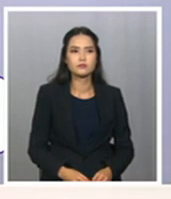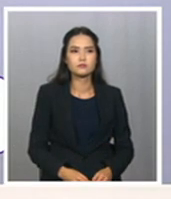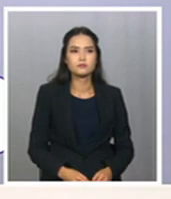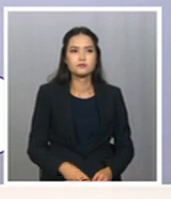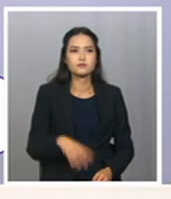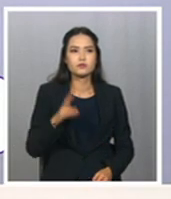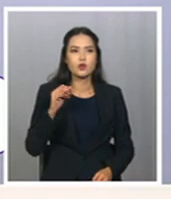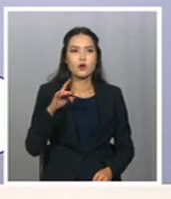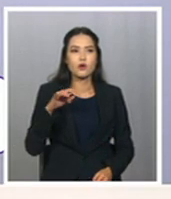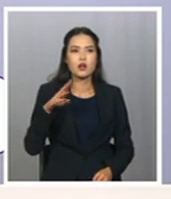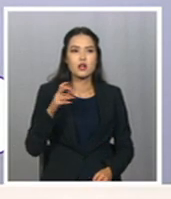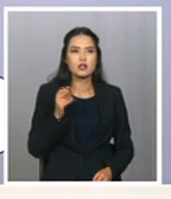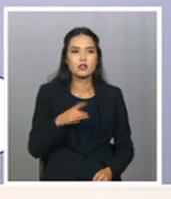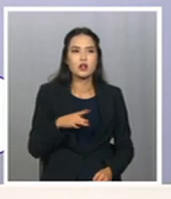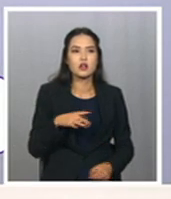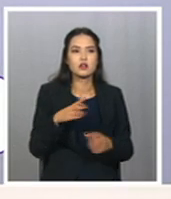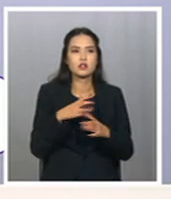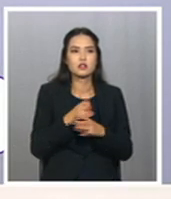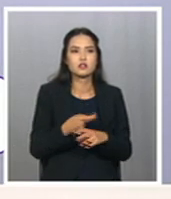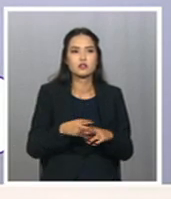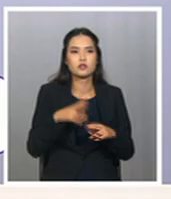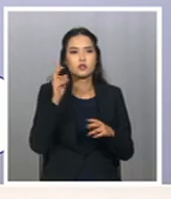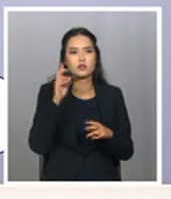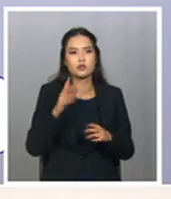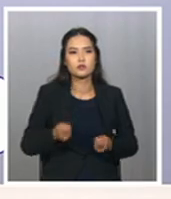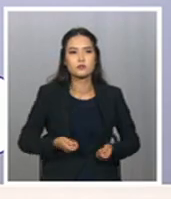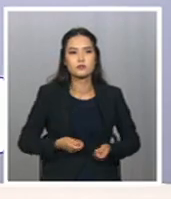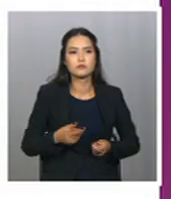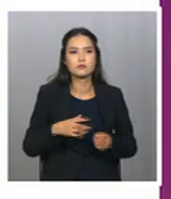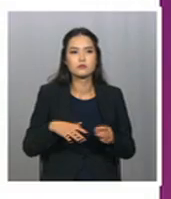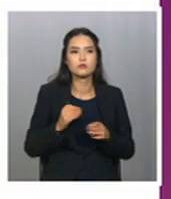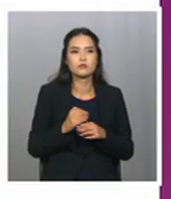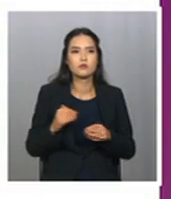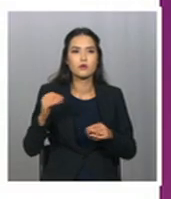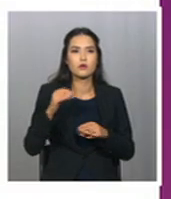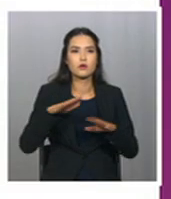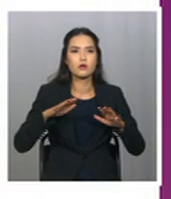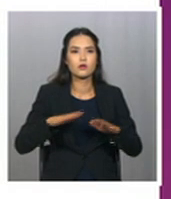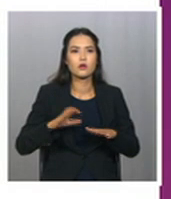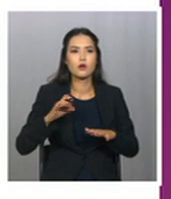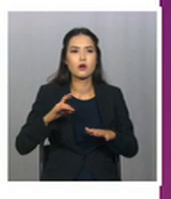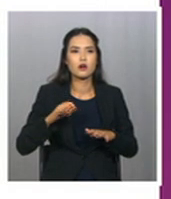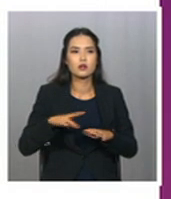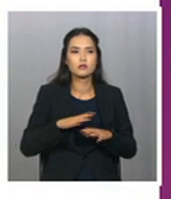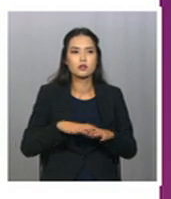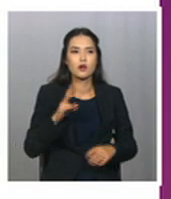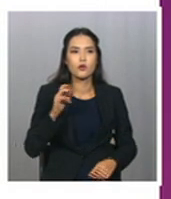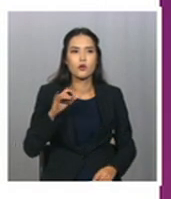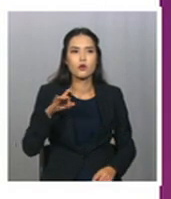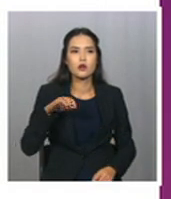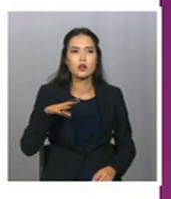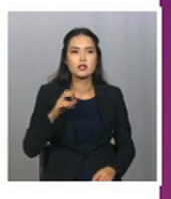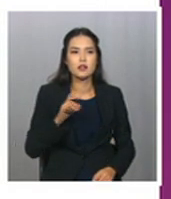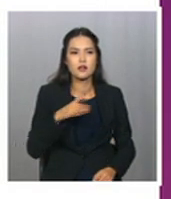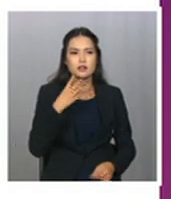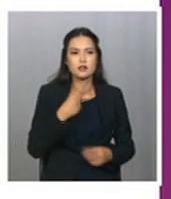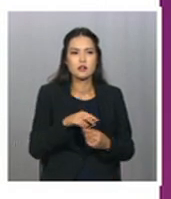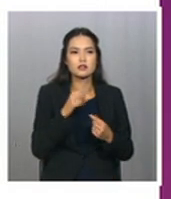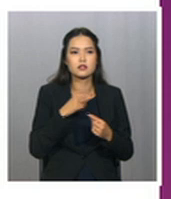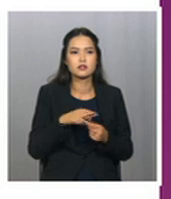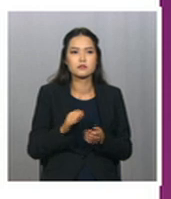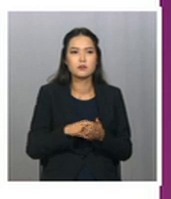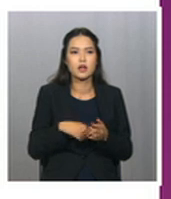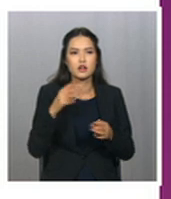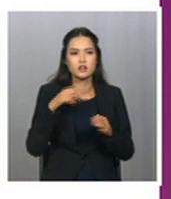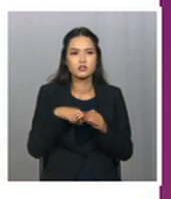Құрылтай ресми түрде үкімет билігінің жоғарғы органы болды. Құрылтайда ірі әскери мәселелер, ішкі